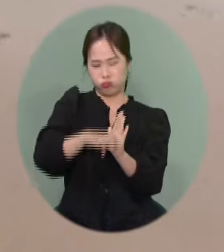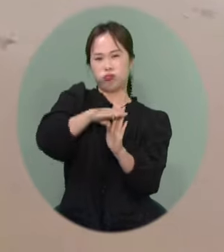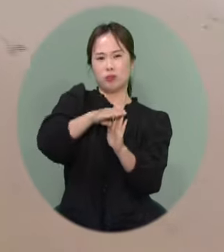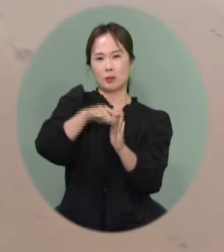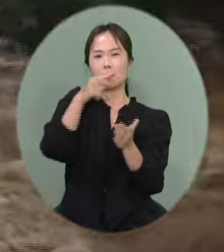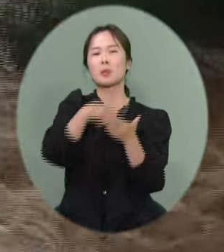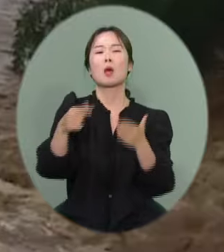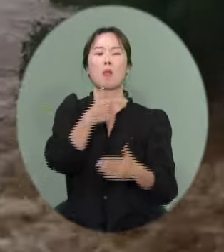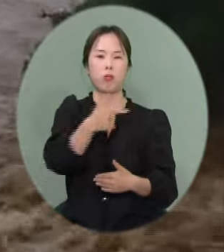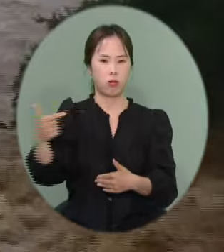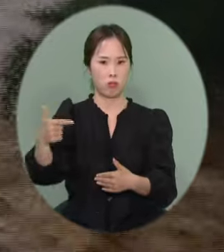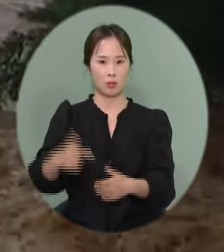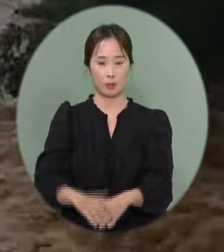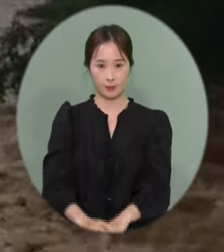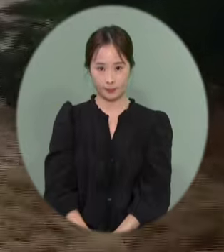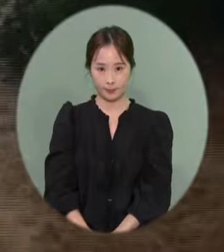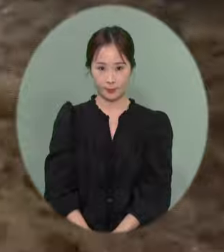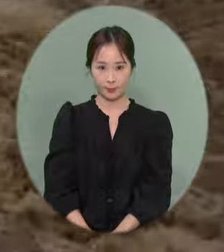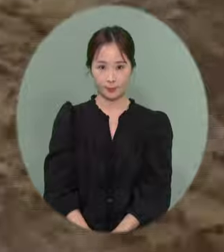났습니다.